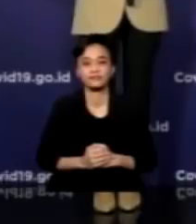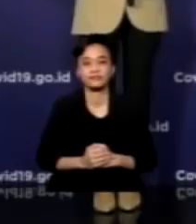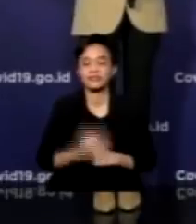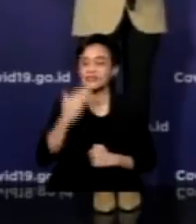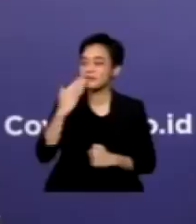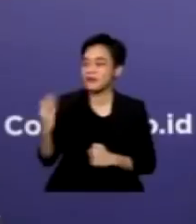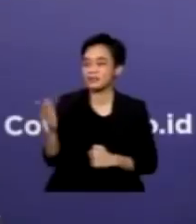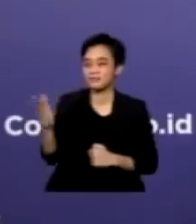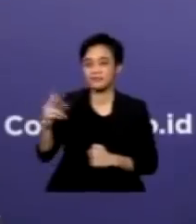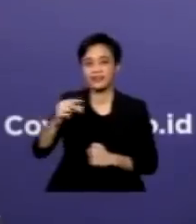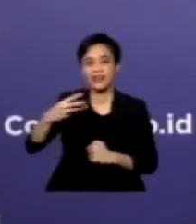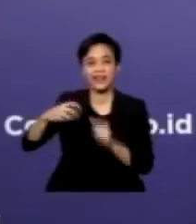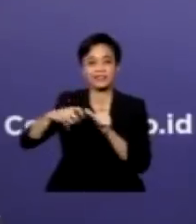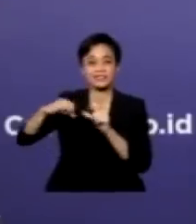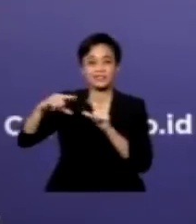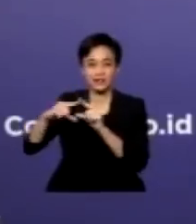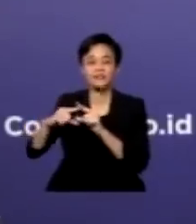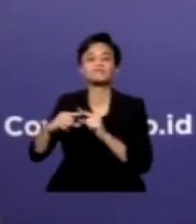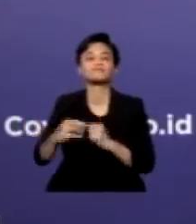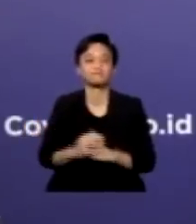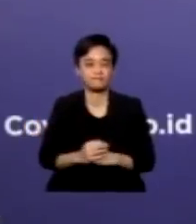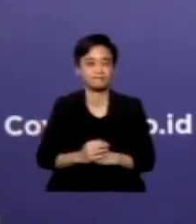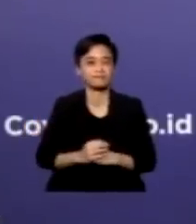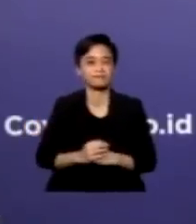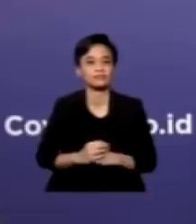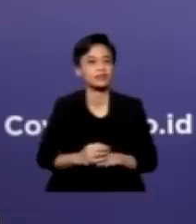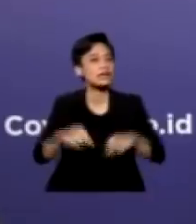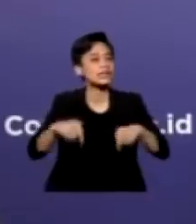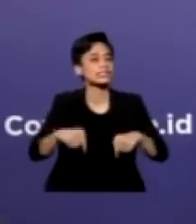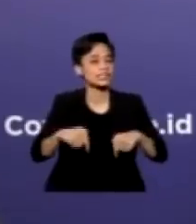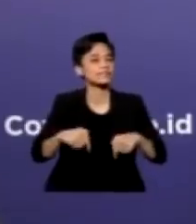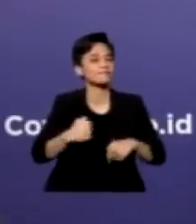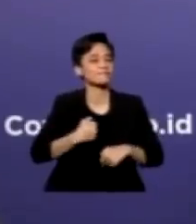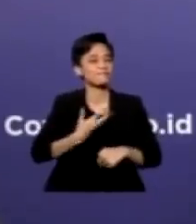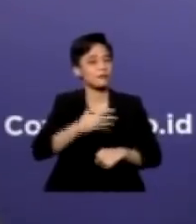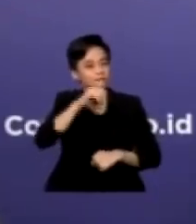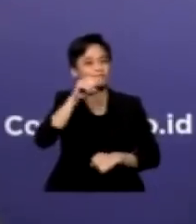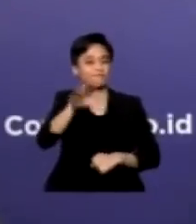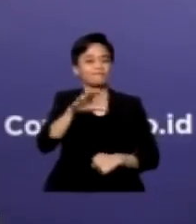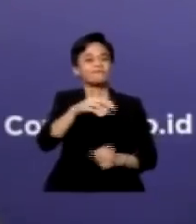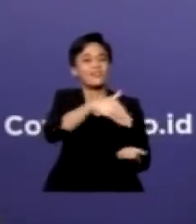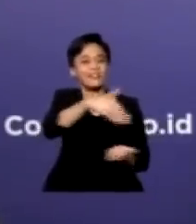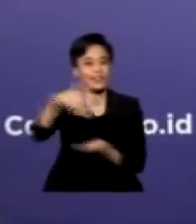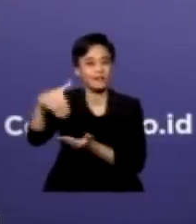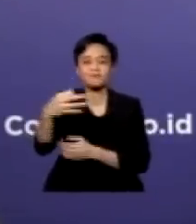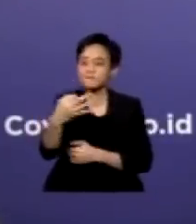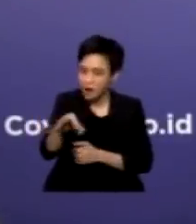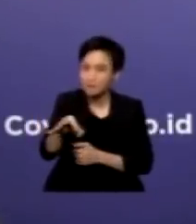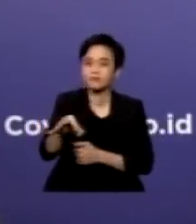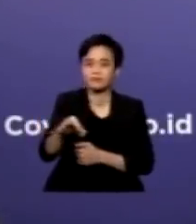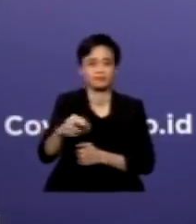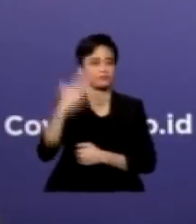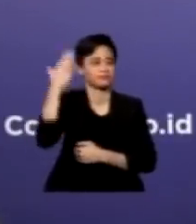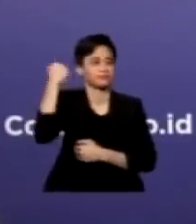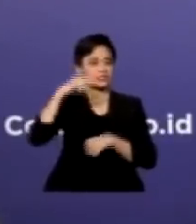Terima kasih Dr. Reza. Saudara-saudara, hari ini kembali kami akan menyampaikan update data yang kita himpun sejak